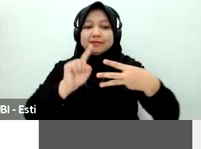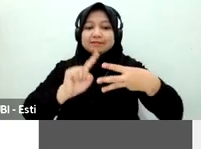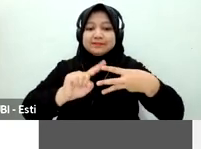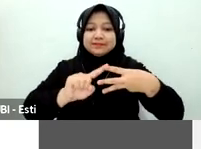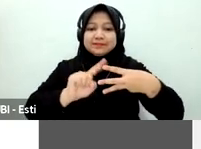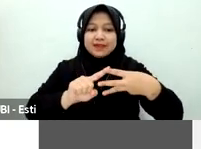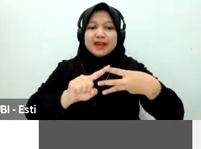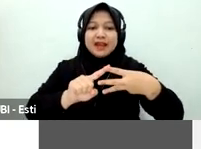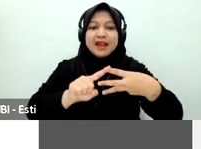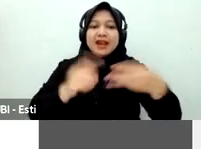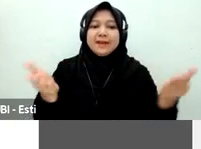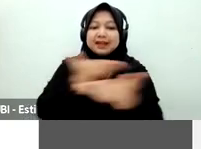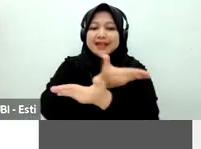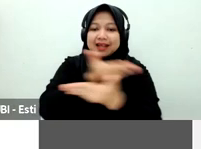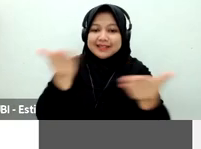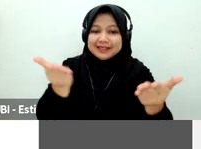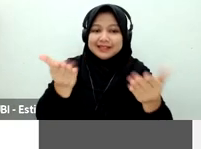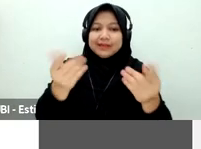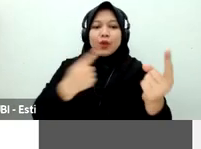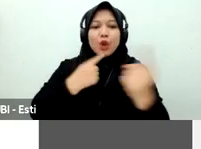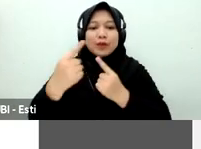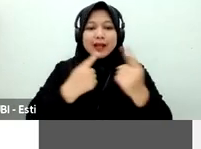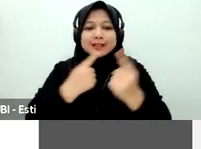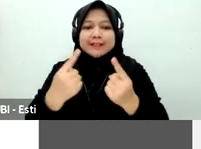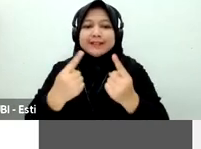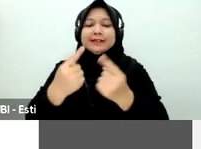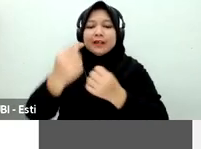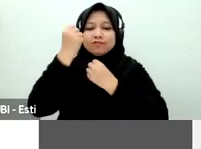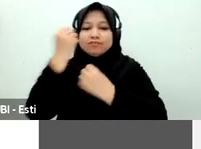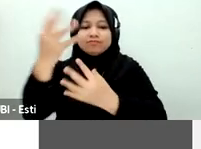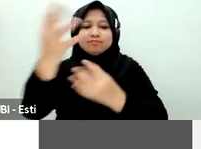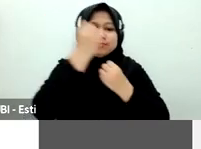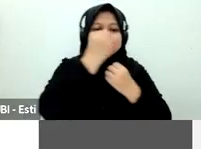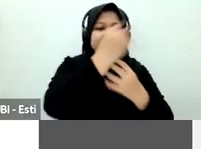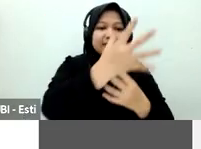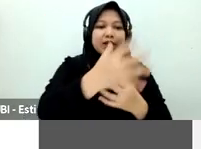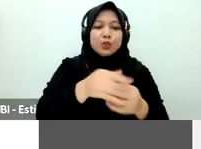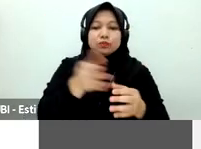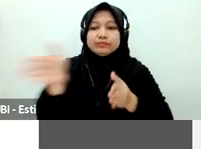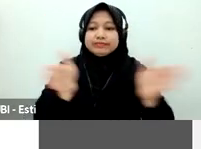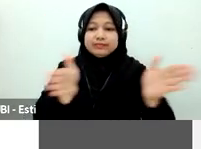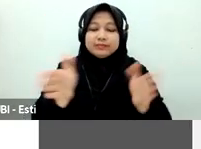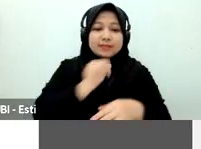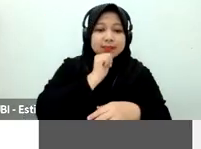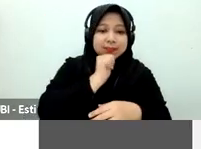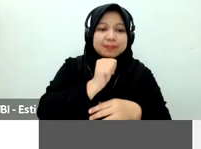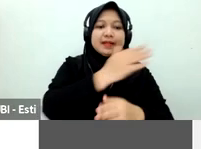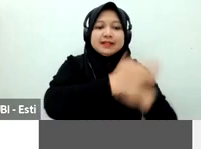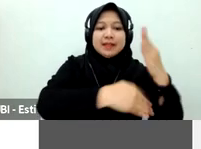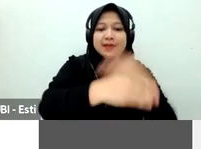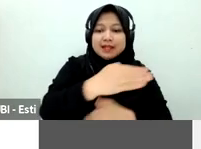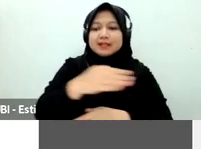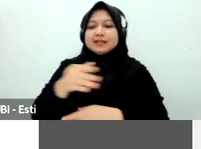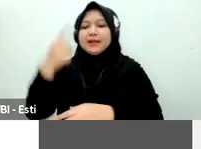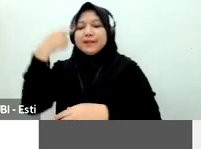mediasi komunikasi dan informasi antara penyandang disabilitas dan benda-benda Hai kemudian menerima